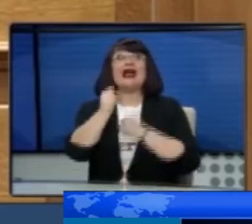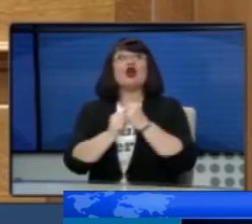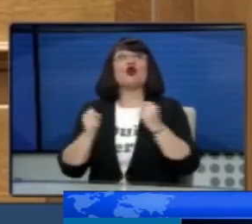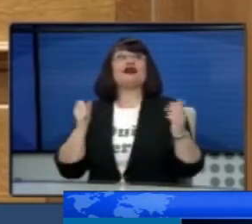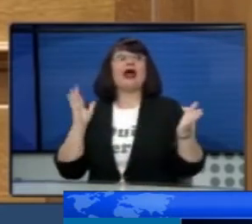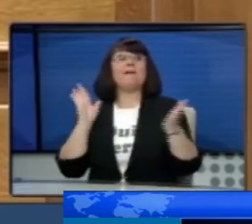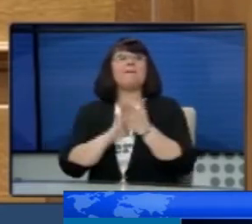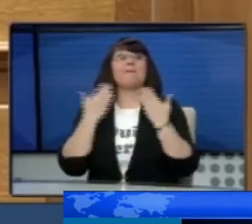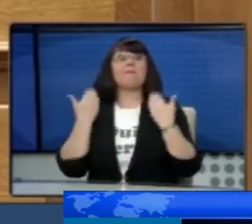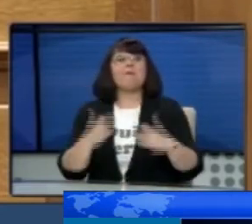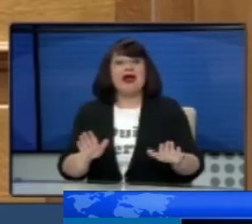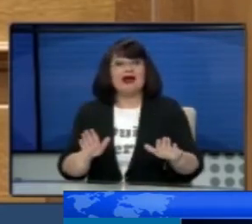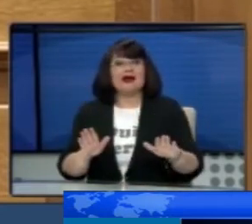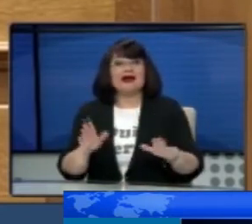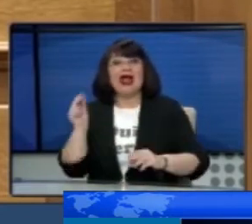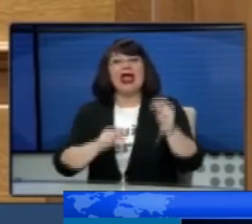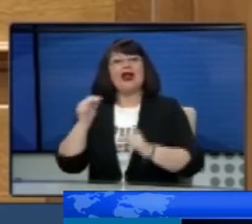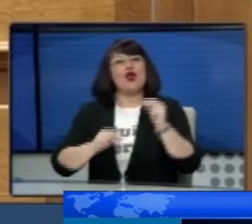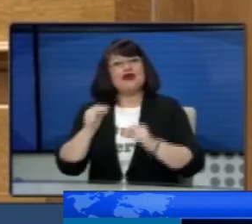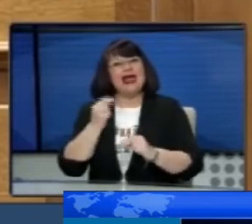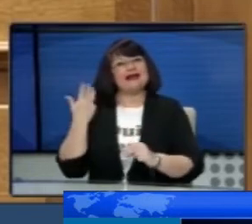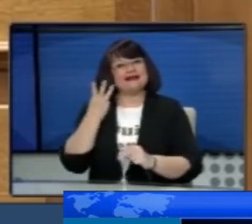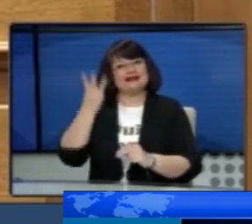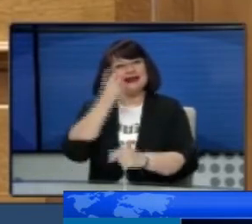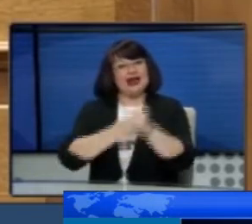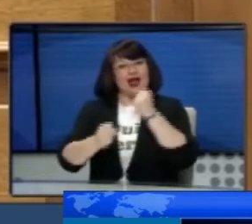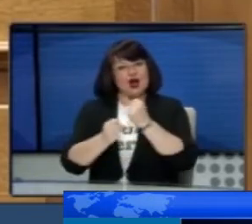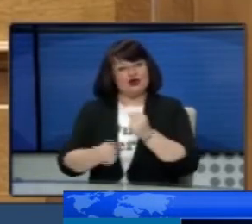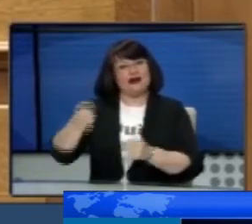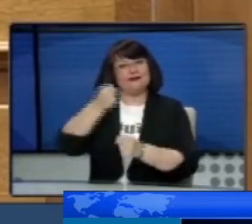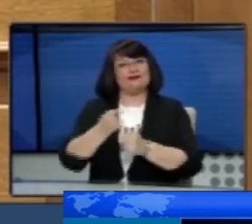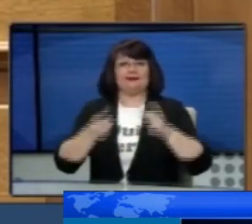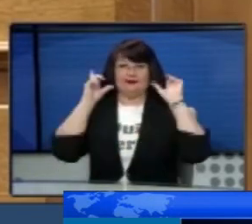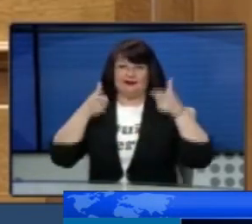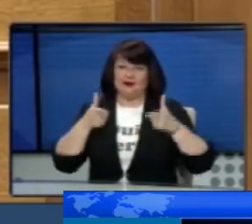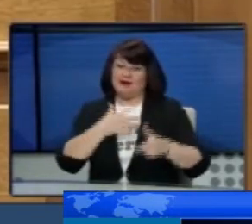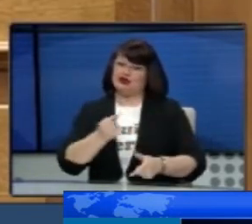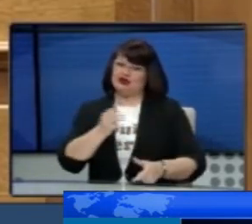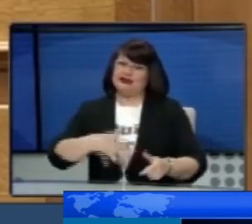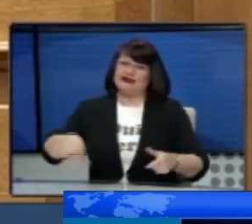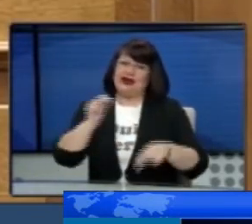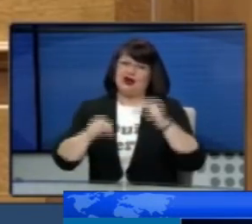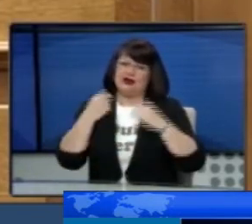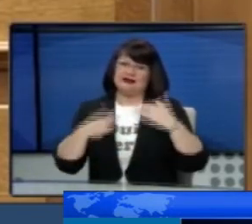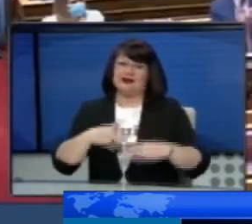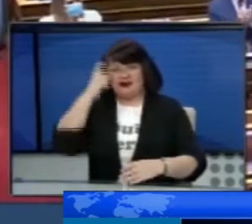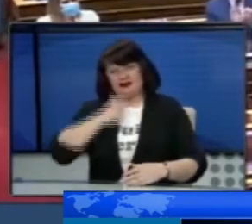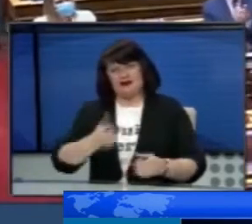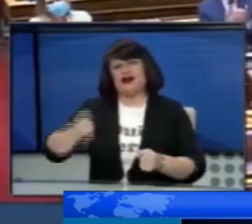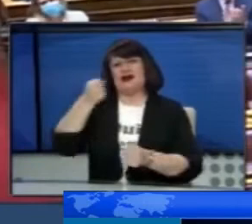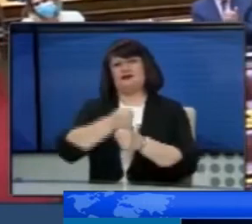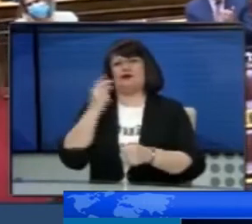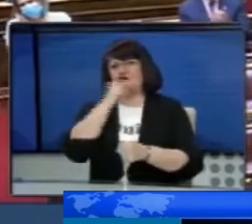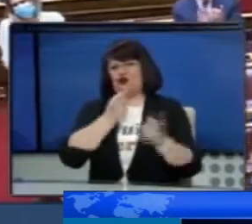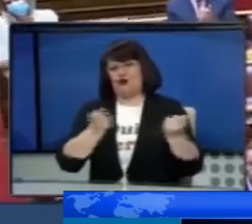3 χρόνια από την ημέρα που οι πολίτες εμπιστεύτηκαν στη Νέα Δημοκρατία τη διακυβέρνηση και σε εμένα το τιμόνι της